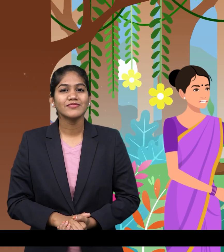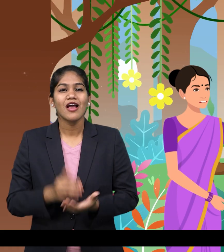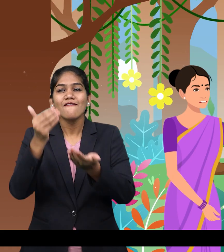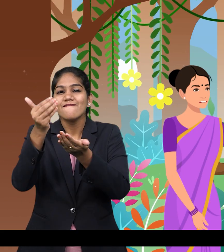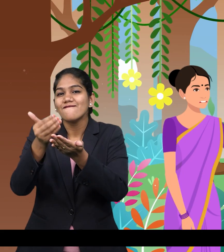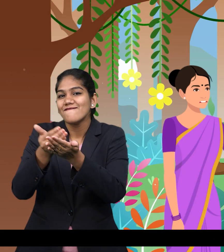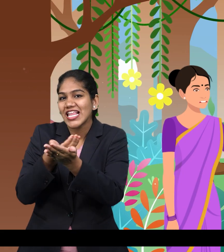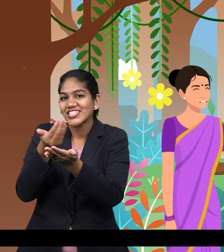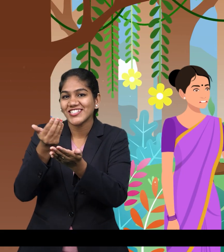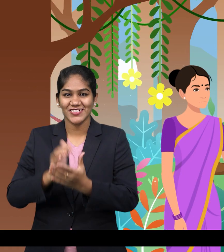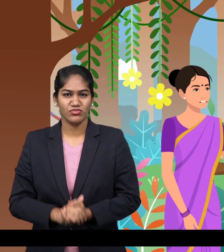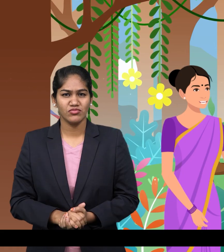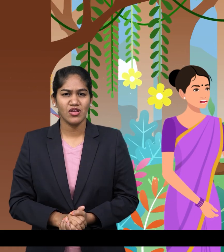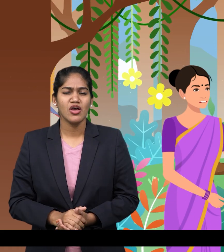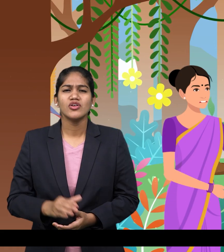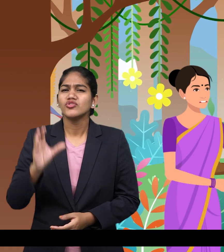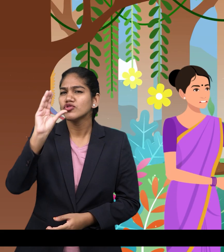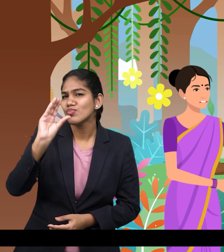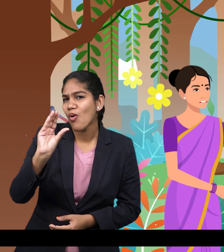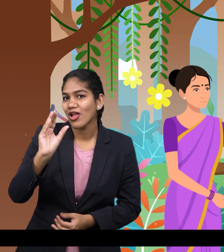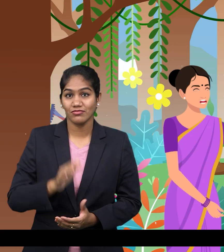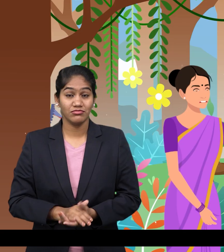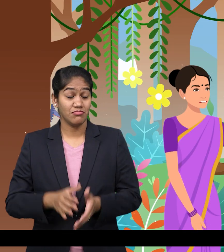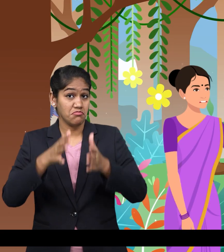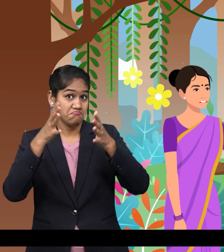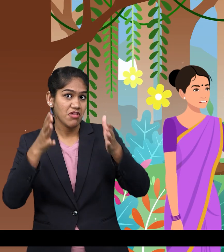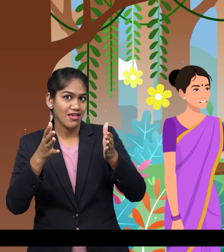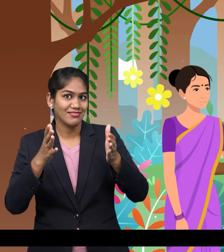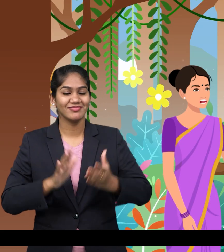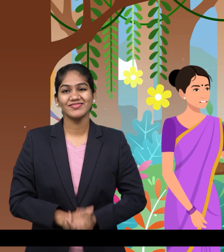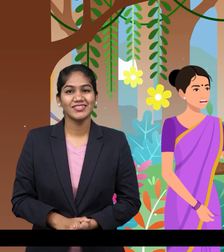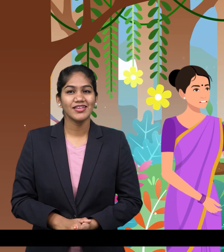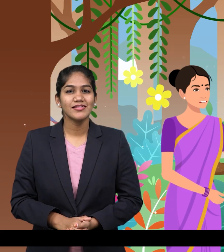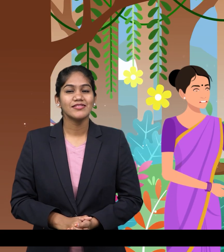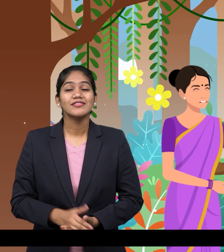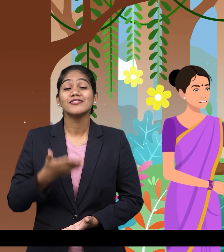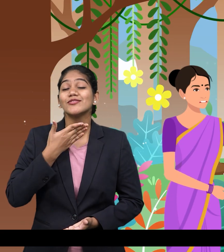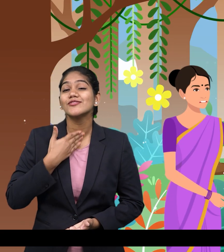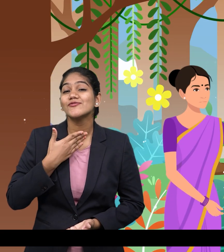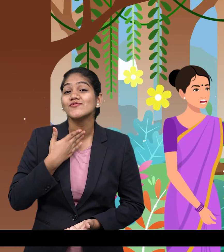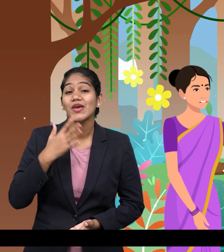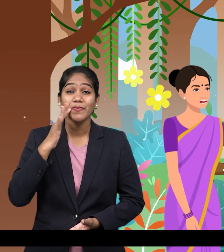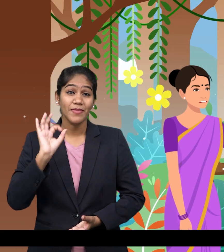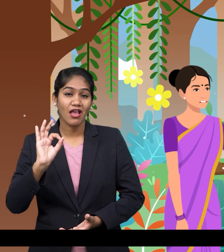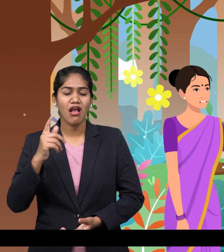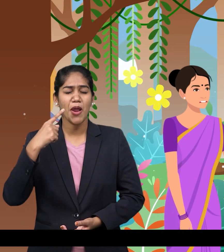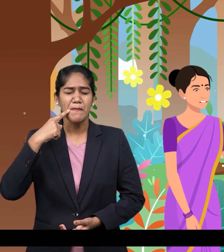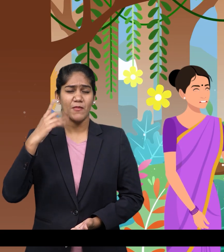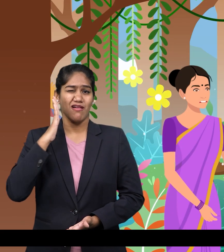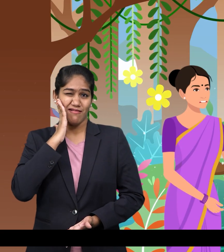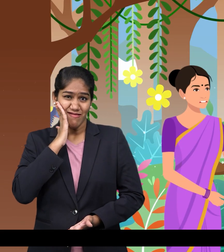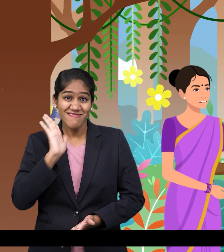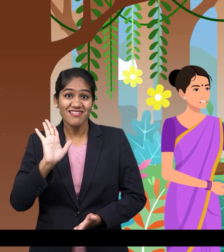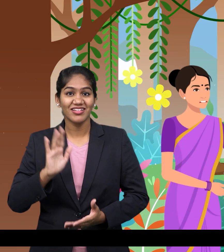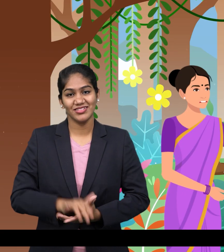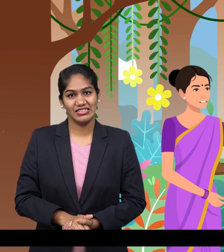కండగల, చిన్న, పెద్ద, తీపి, పుల్లని,